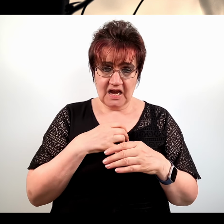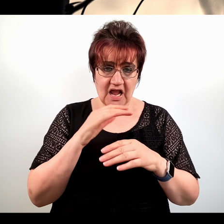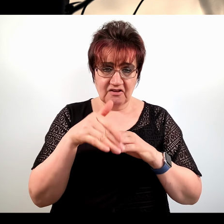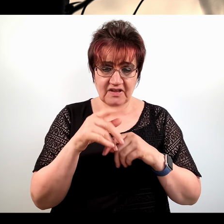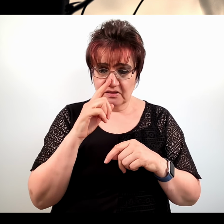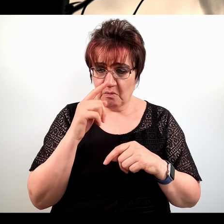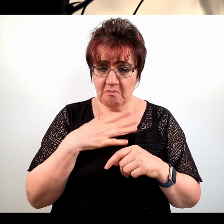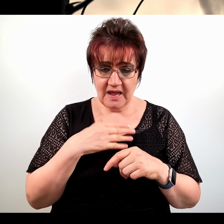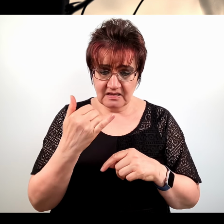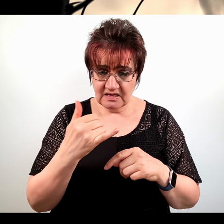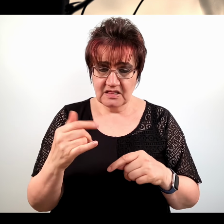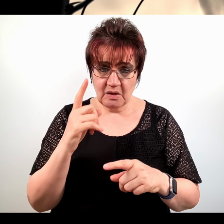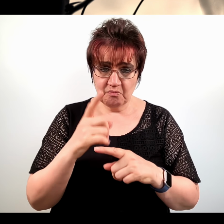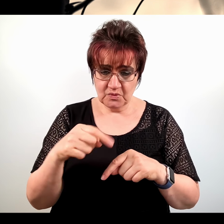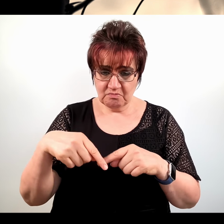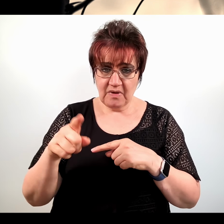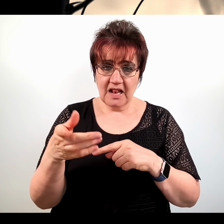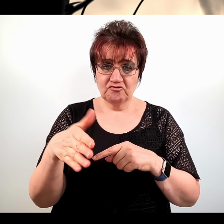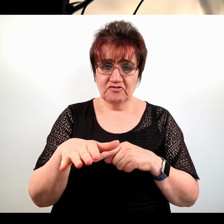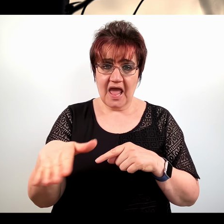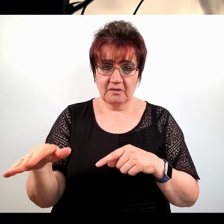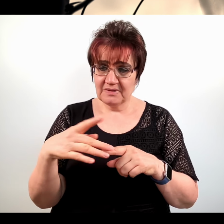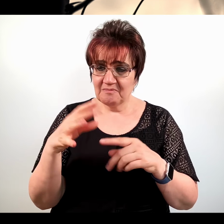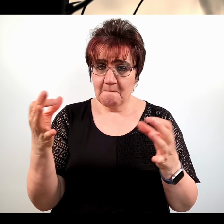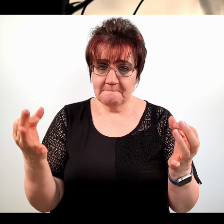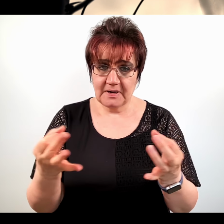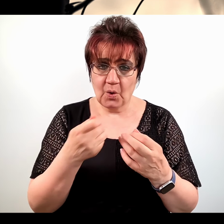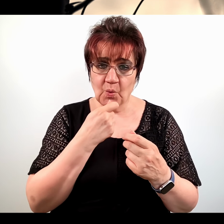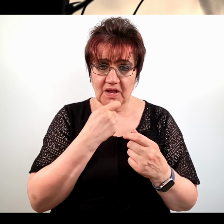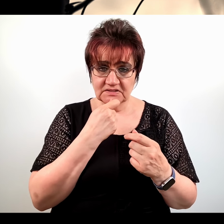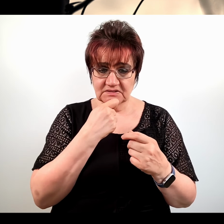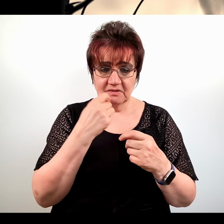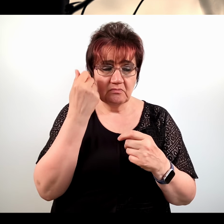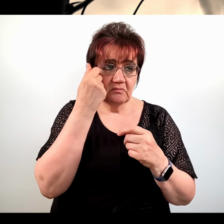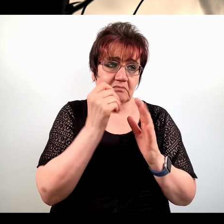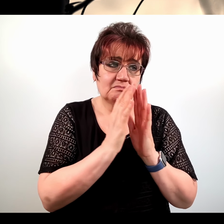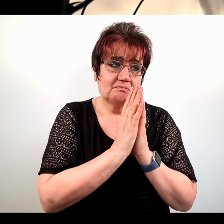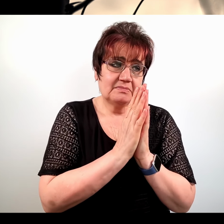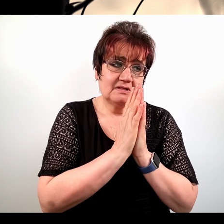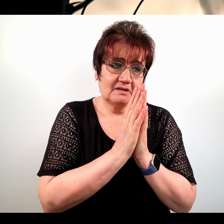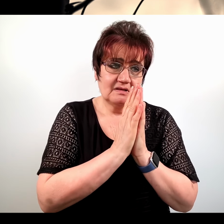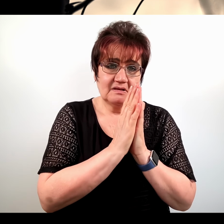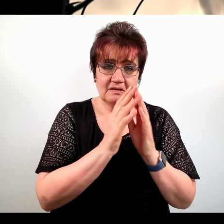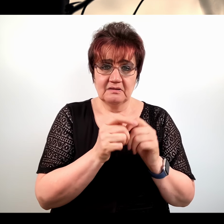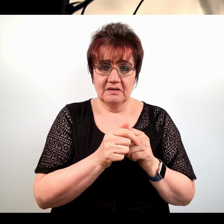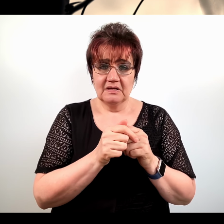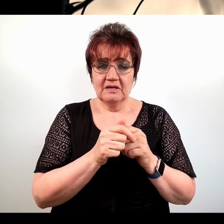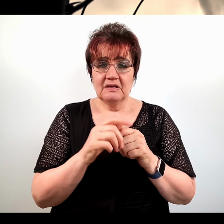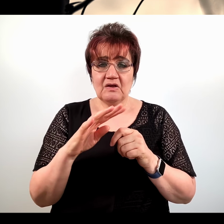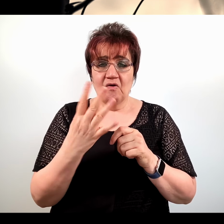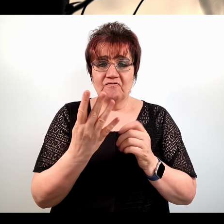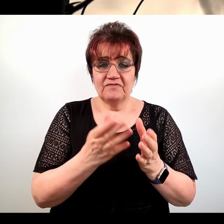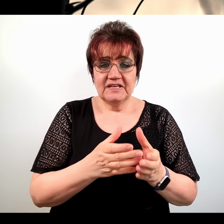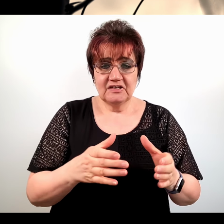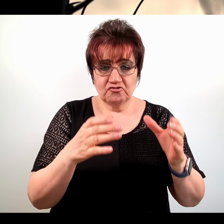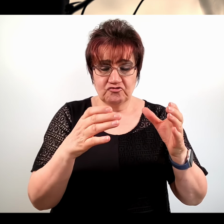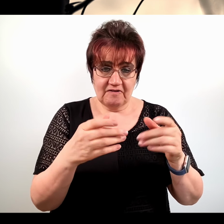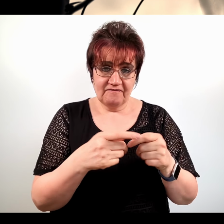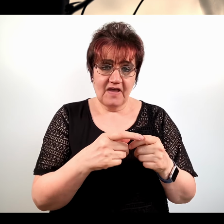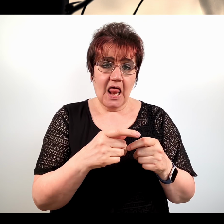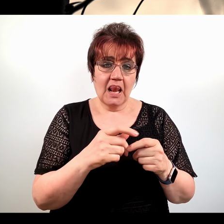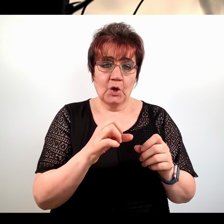müssen sterben, wenn sie nicht bald was zu essen bekommen. Ich bitte euch, leiht mir vier Scheffel Korn.